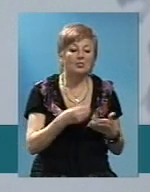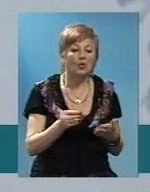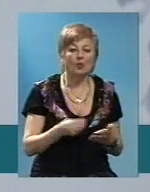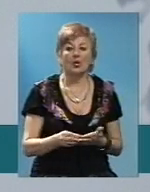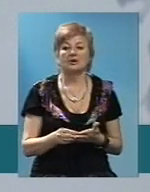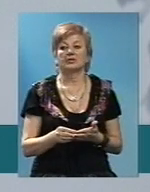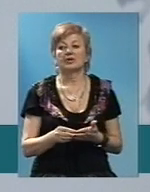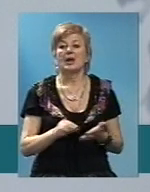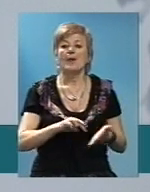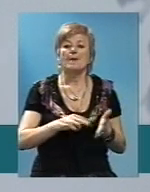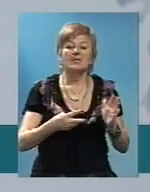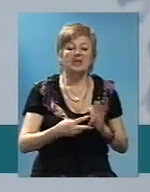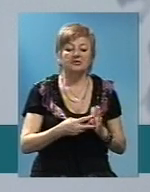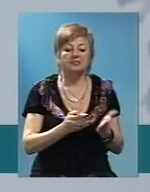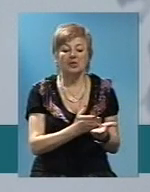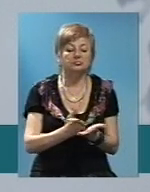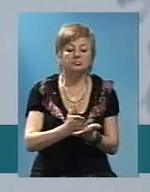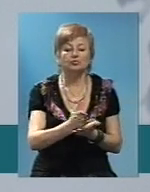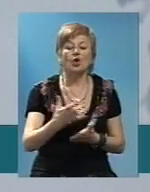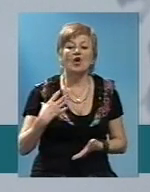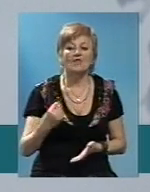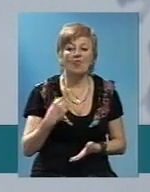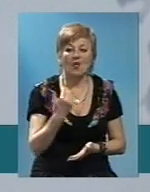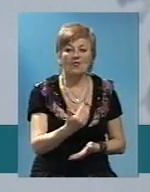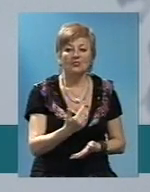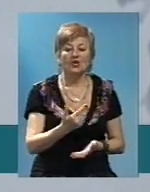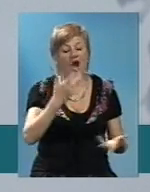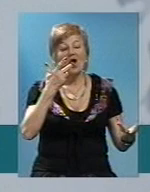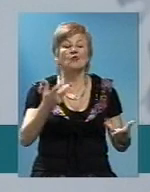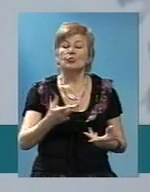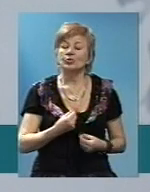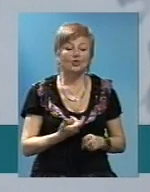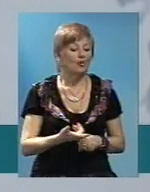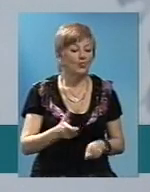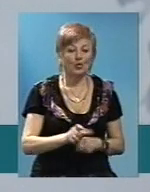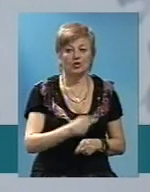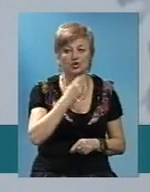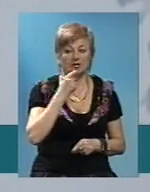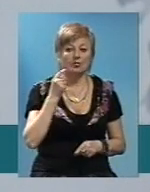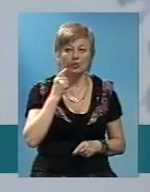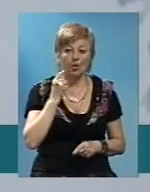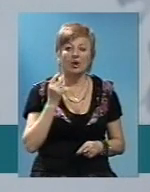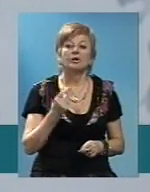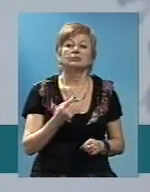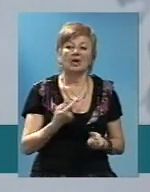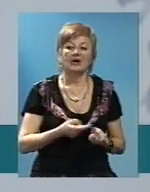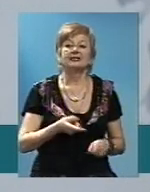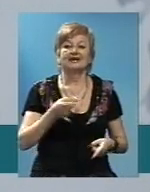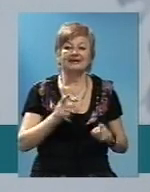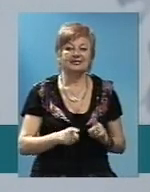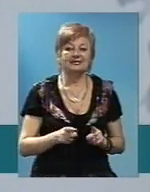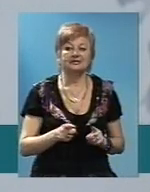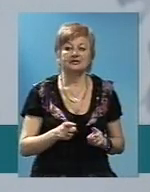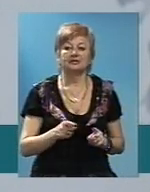чи планував маршрут у Львові. Тобто вражень ціла купа, вони всі справжні, як сказав Микола,